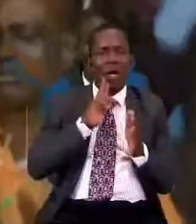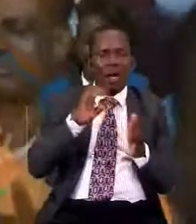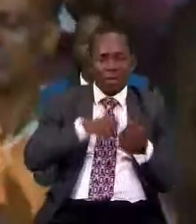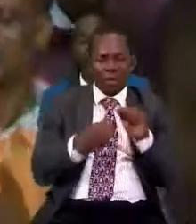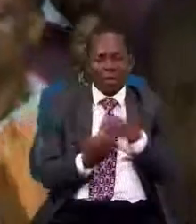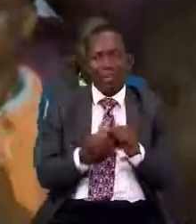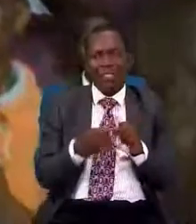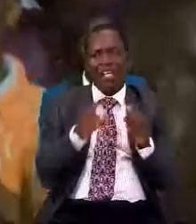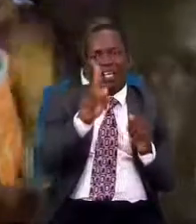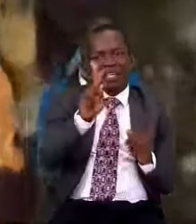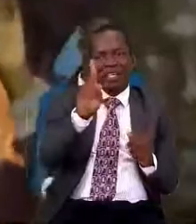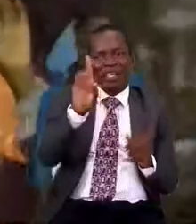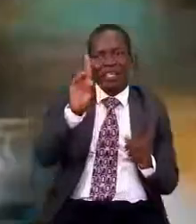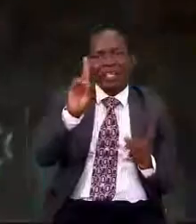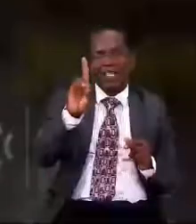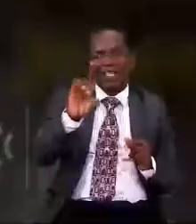rénaux quittés.